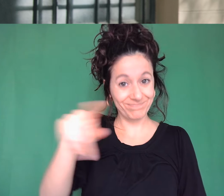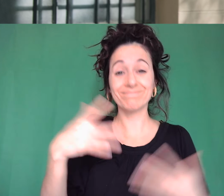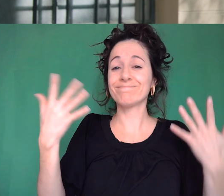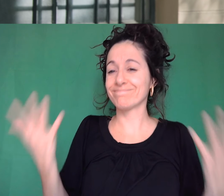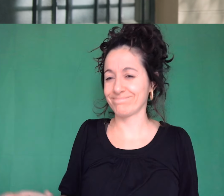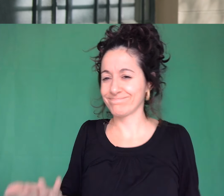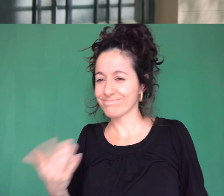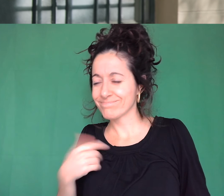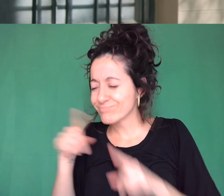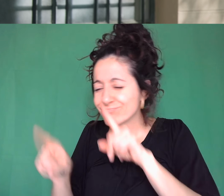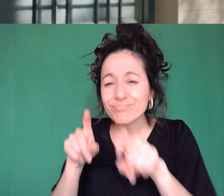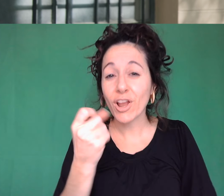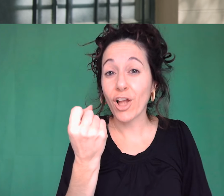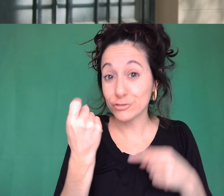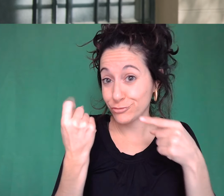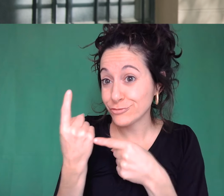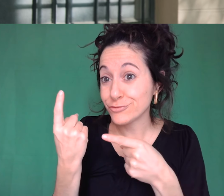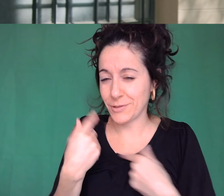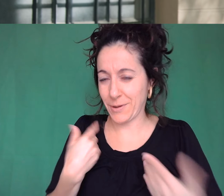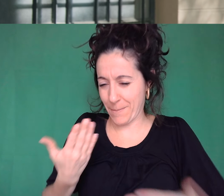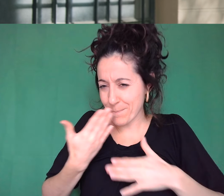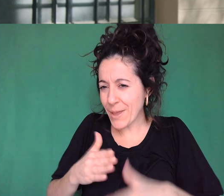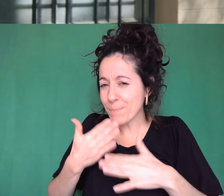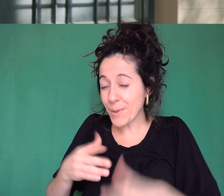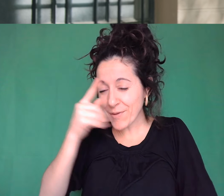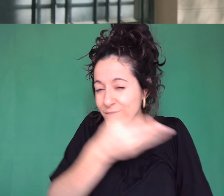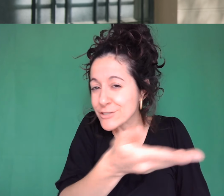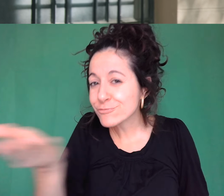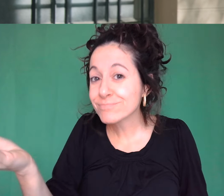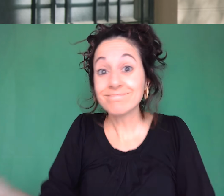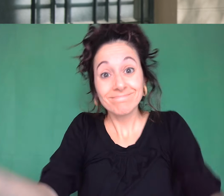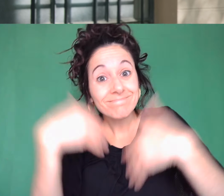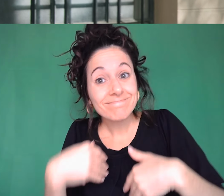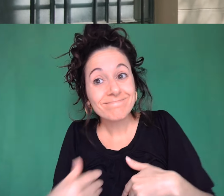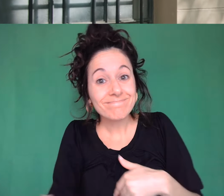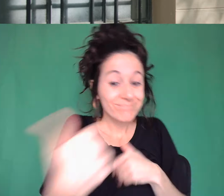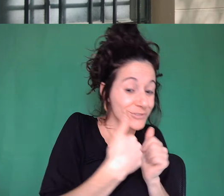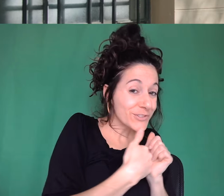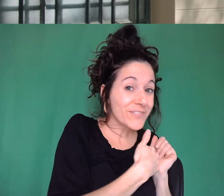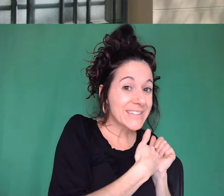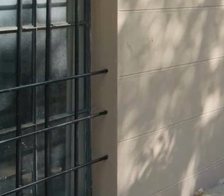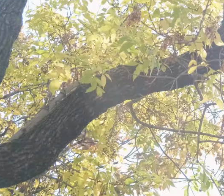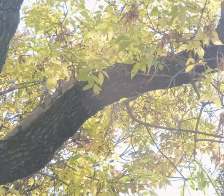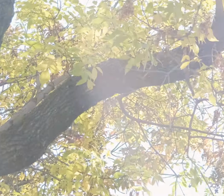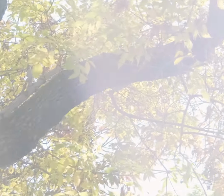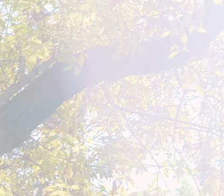pour aller leur poser 11 questions qu'on a préparées pour vous. Donc voilà, suivez-nous!